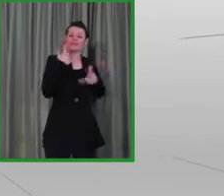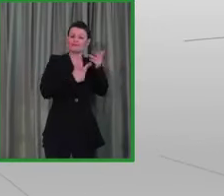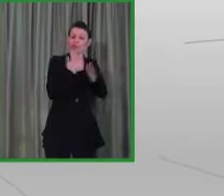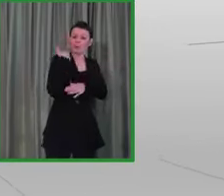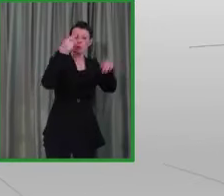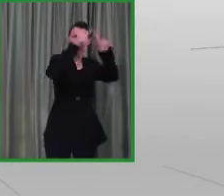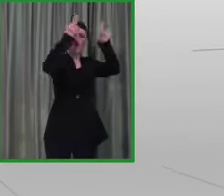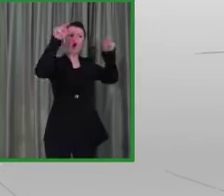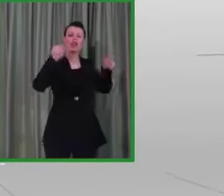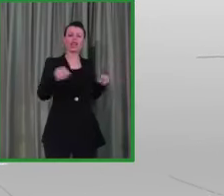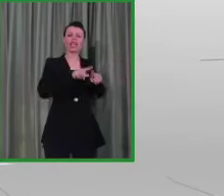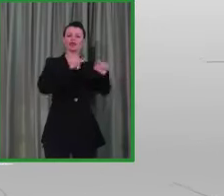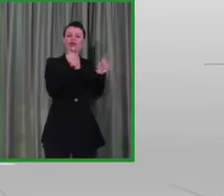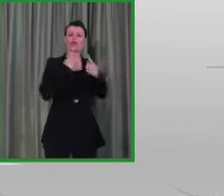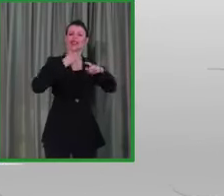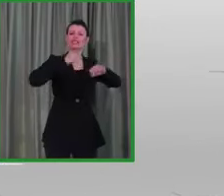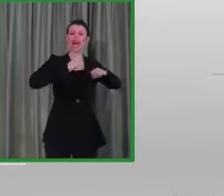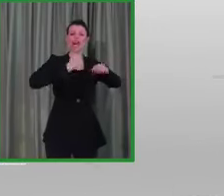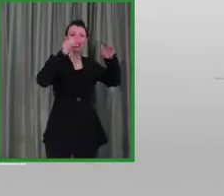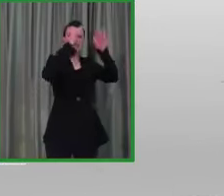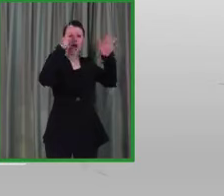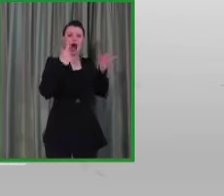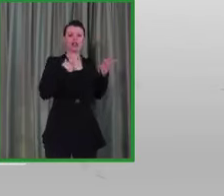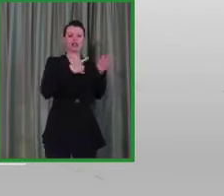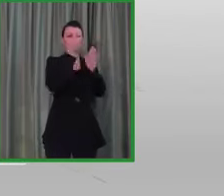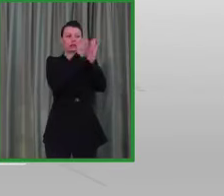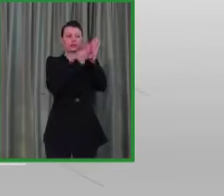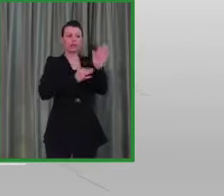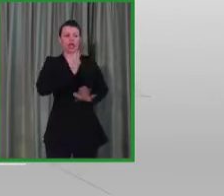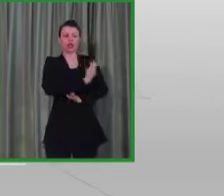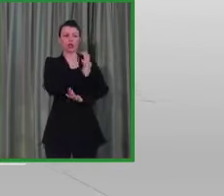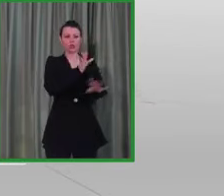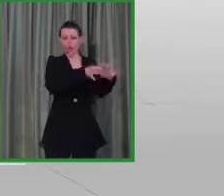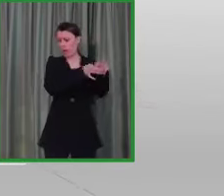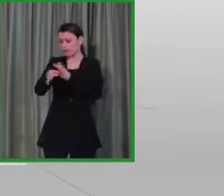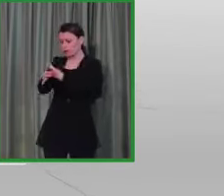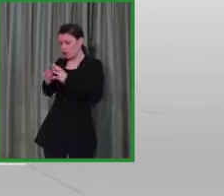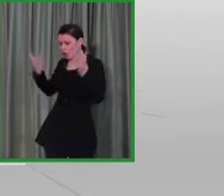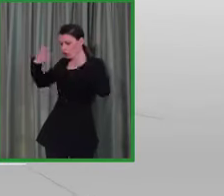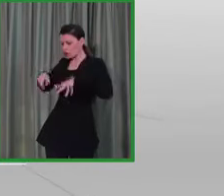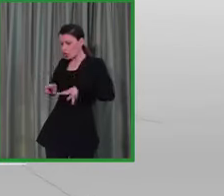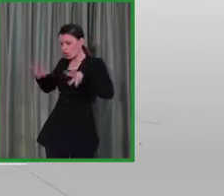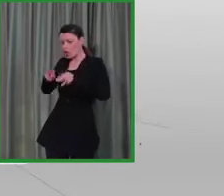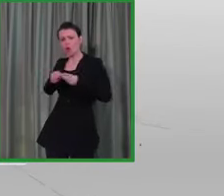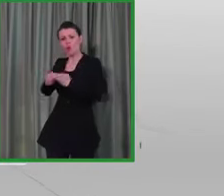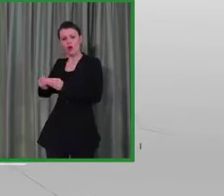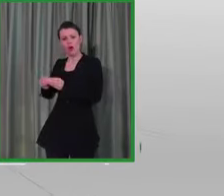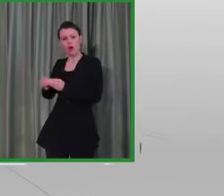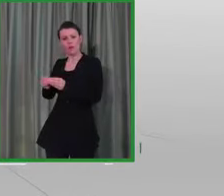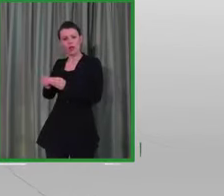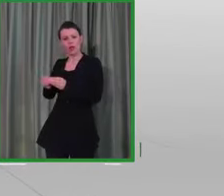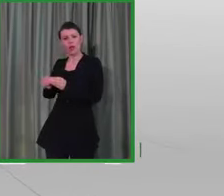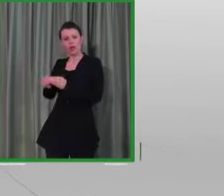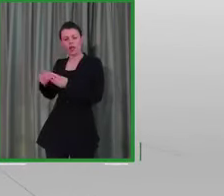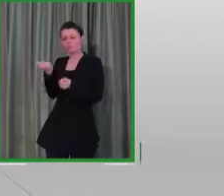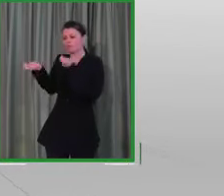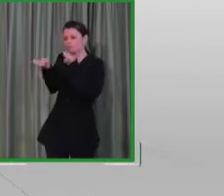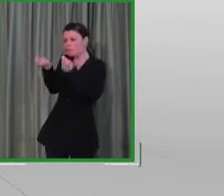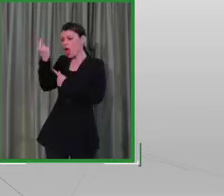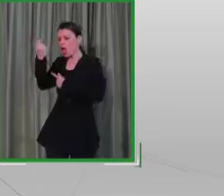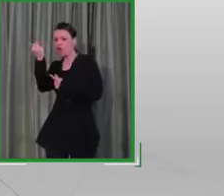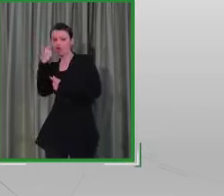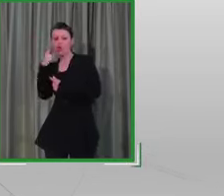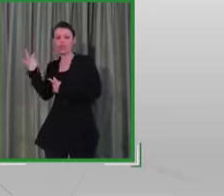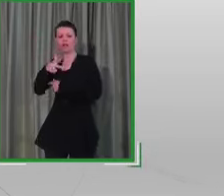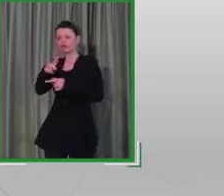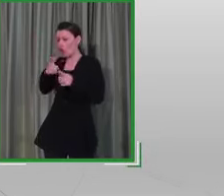scelte di una nuova organizzazione di una nuove relazioni economiche e sociali che